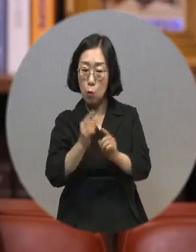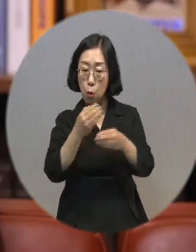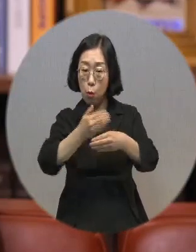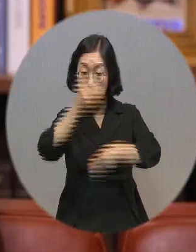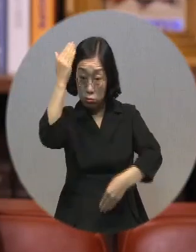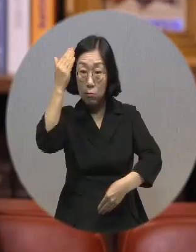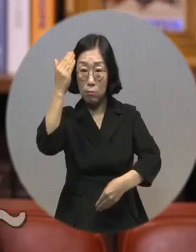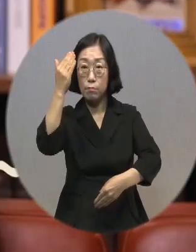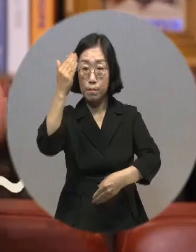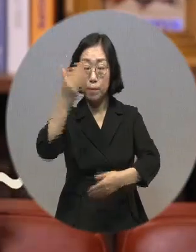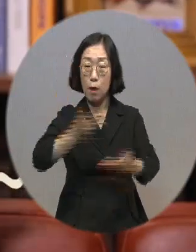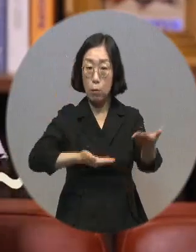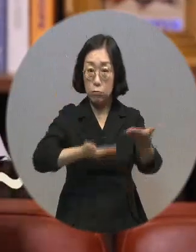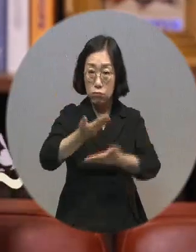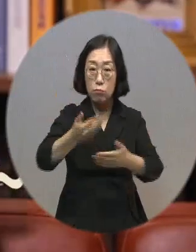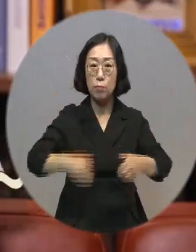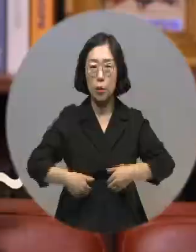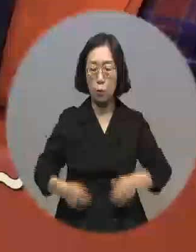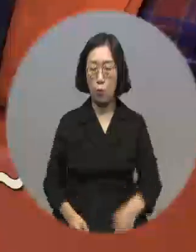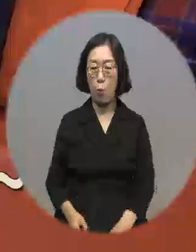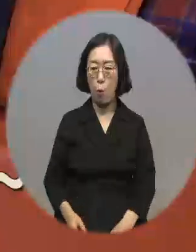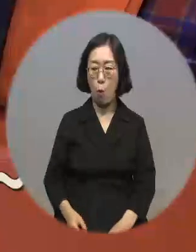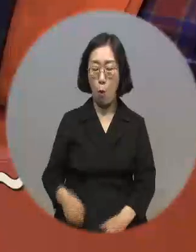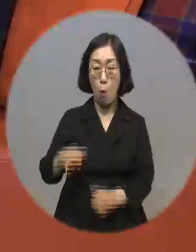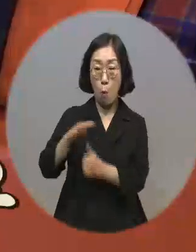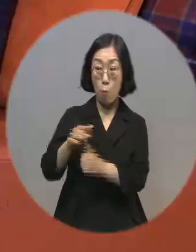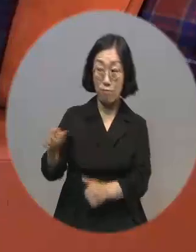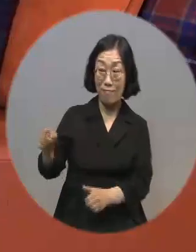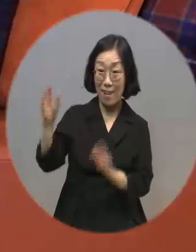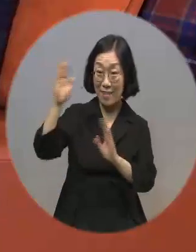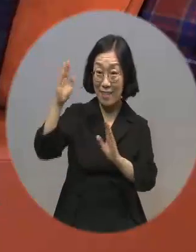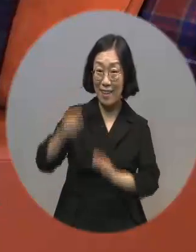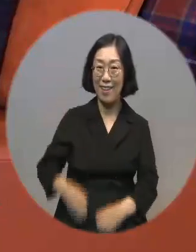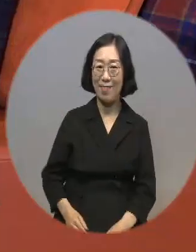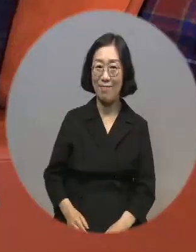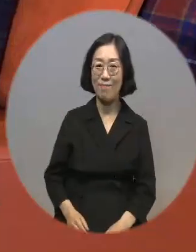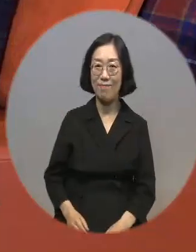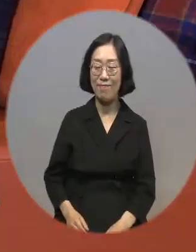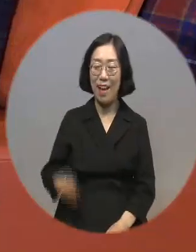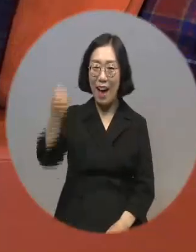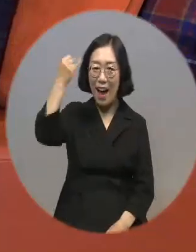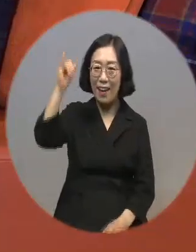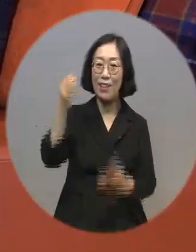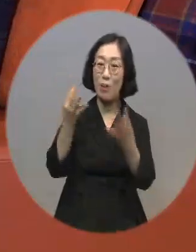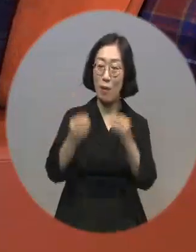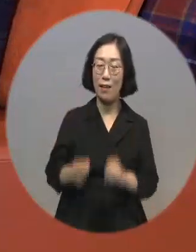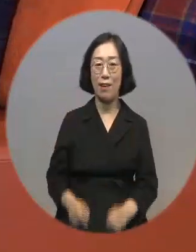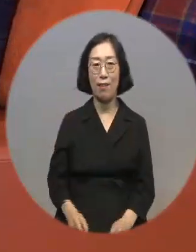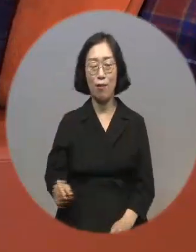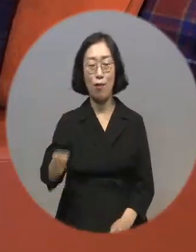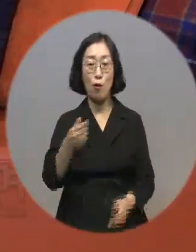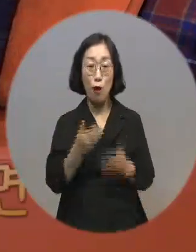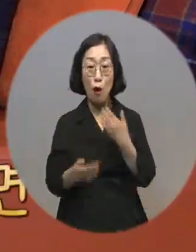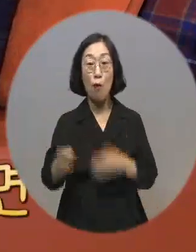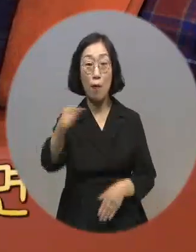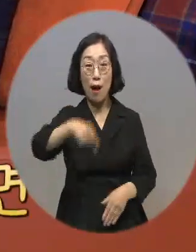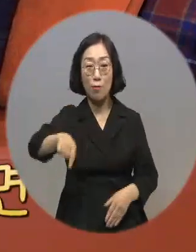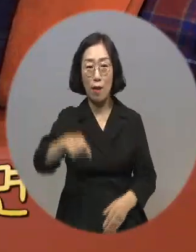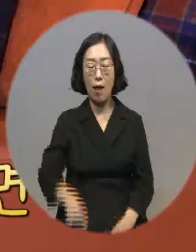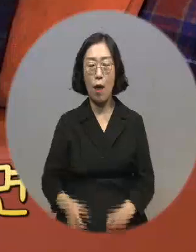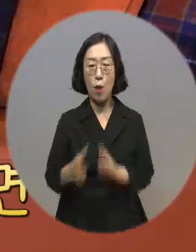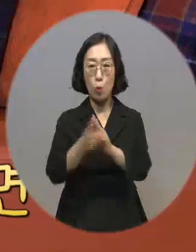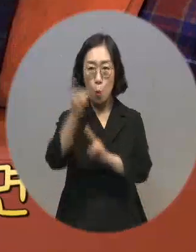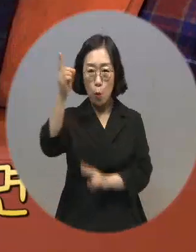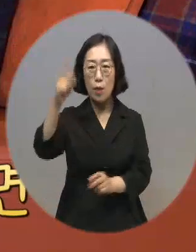필요가 있다. 저는 하주환 기자가 아이디어가 되게 많을 것 같은 게 어린이 기자로도 활동을 했잖아요. 그때 뭐 했던 경험 중에 이게